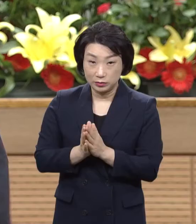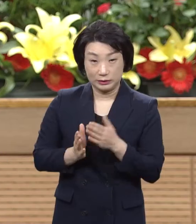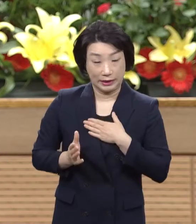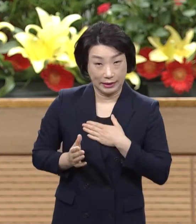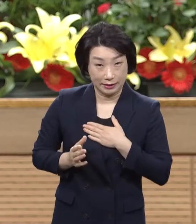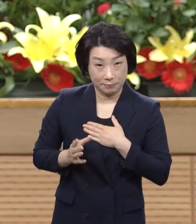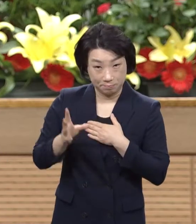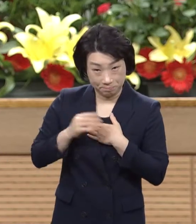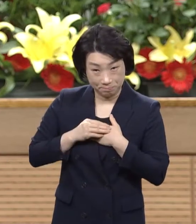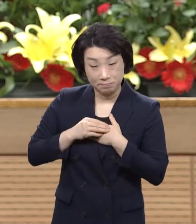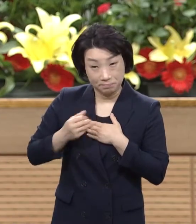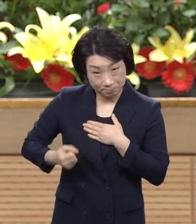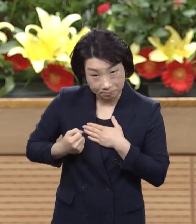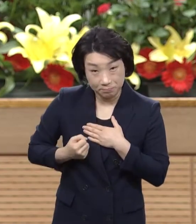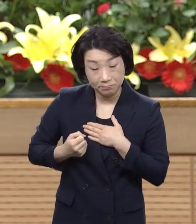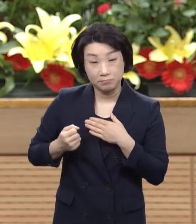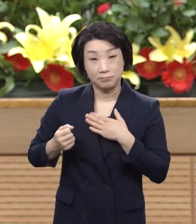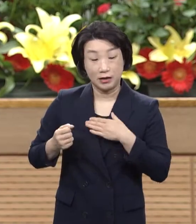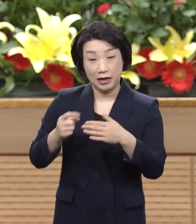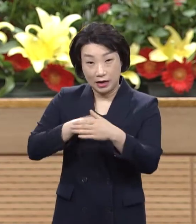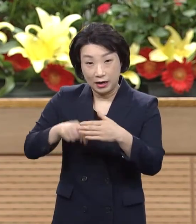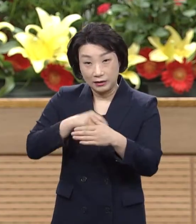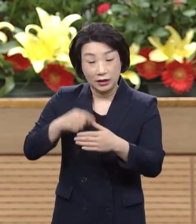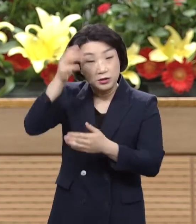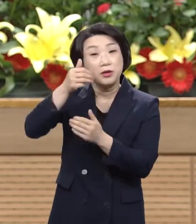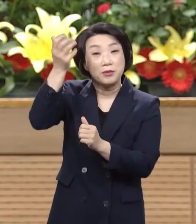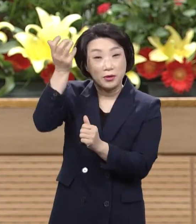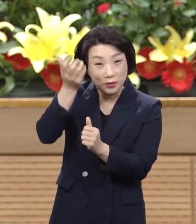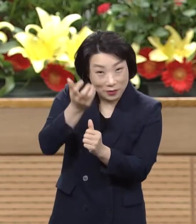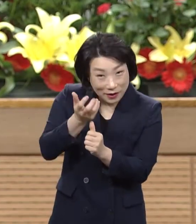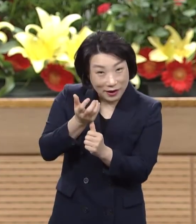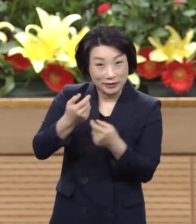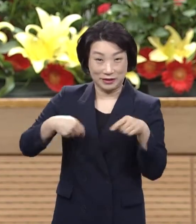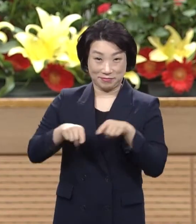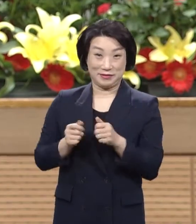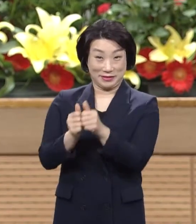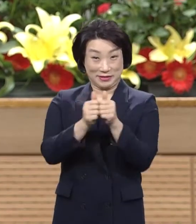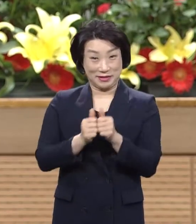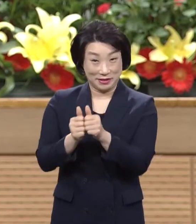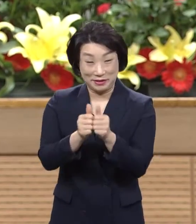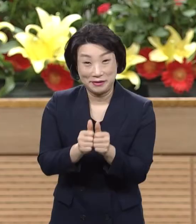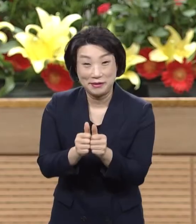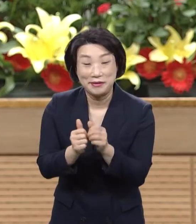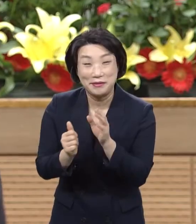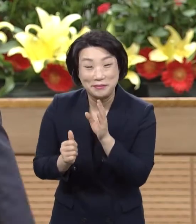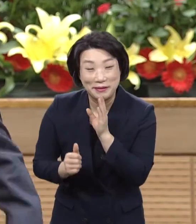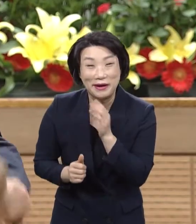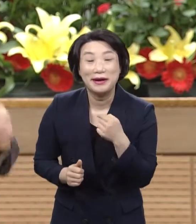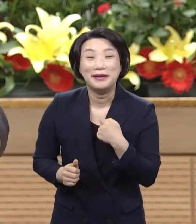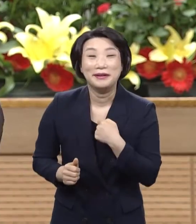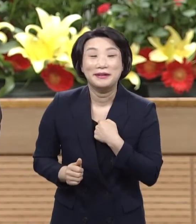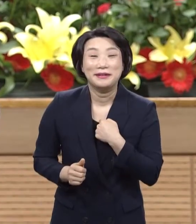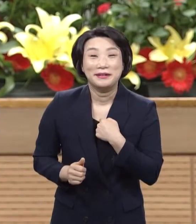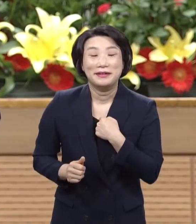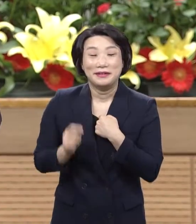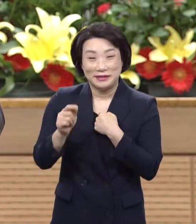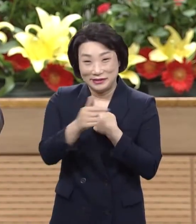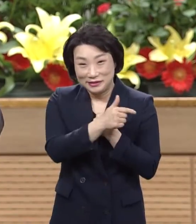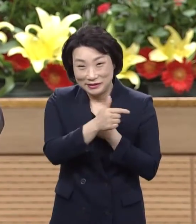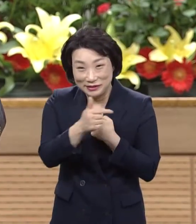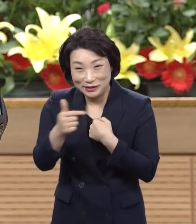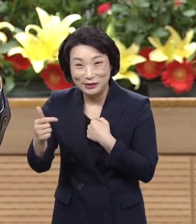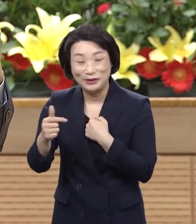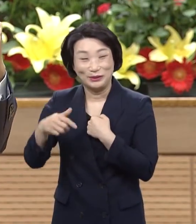가지고 내 안에 성령님은 와 계신데 그렇게 웅장한